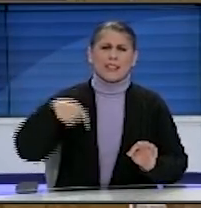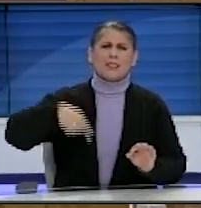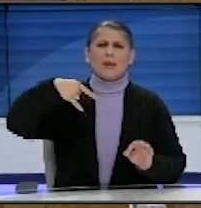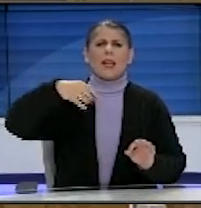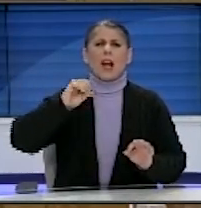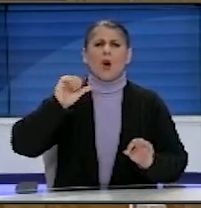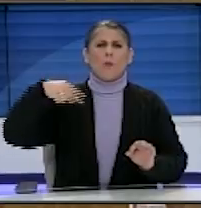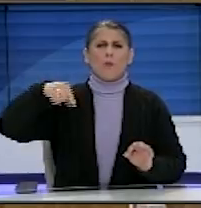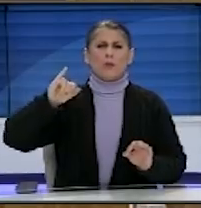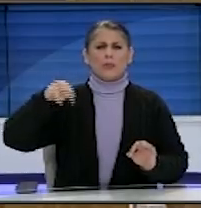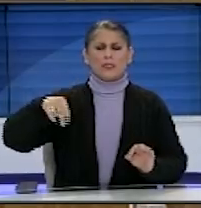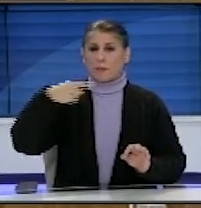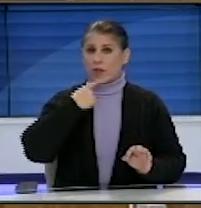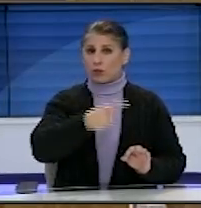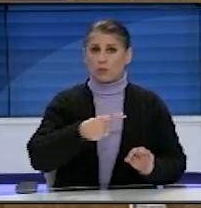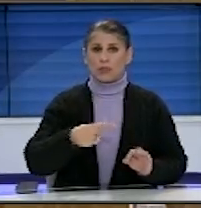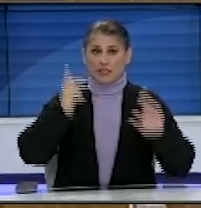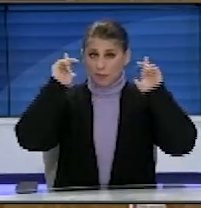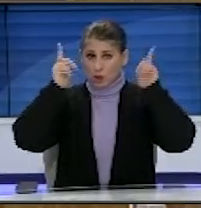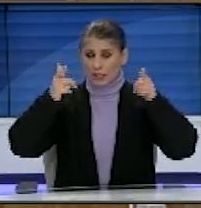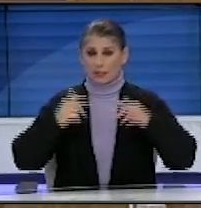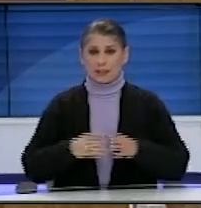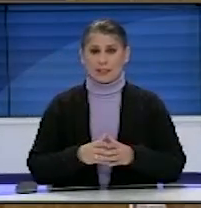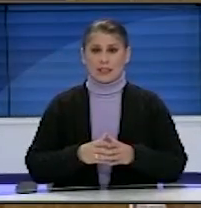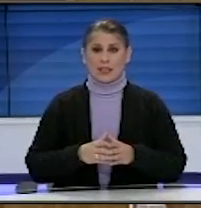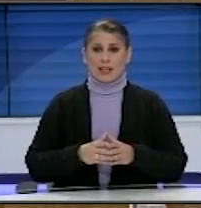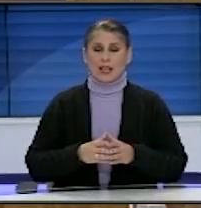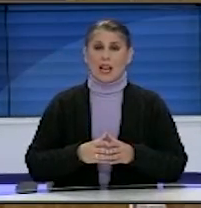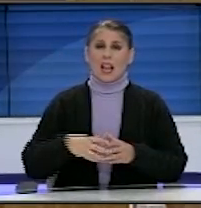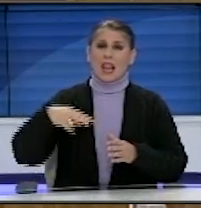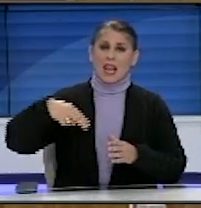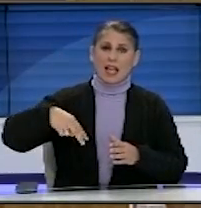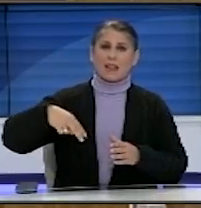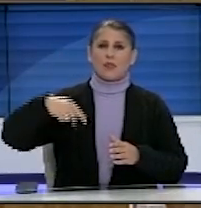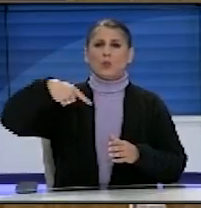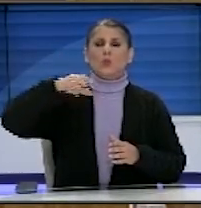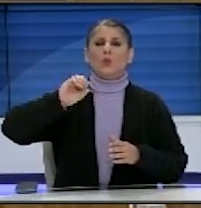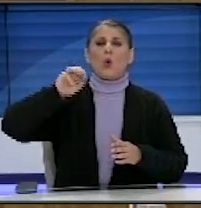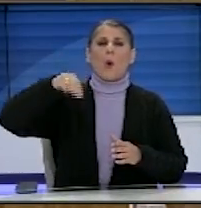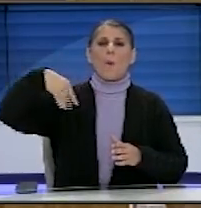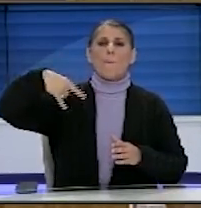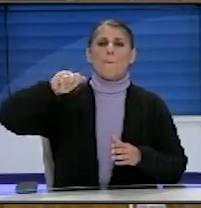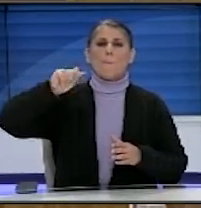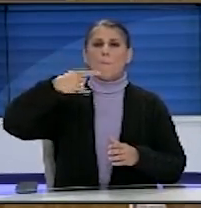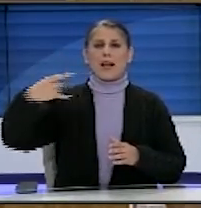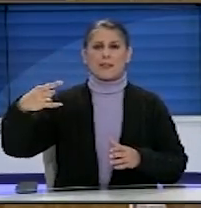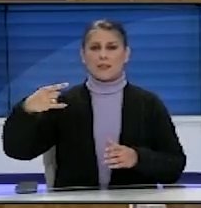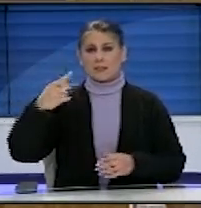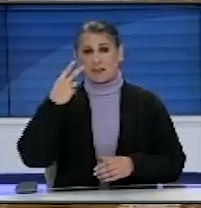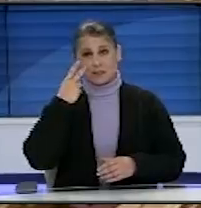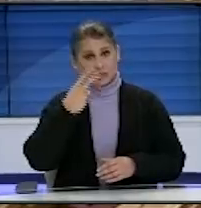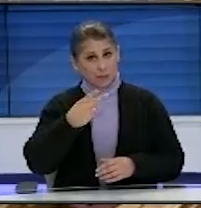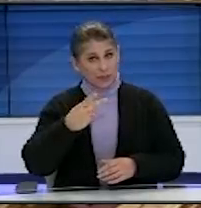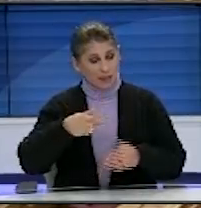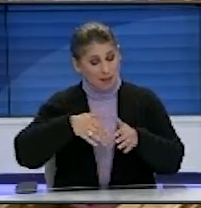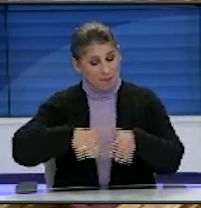ο Πούτιν με τις λεγόμενες δημοκρατίες, λαϊκές δημοκρατίες του Ντομπάς. Βλέπετε πώς